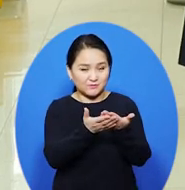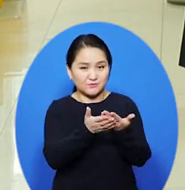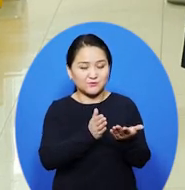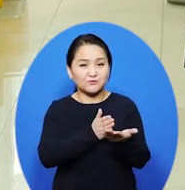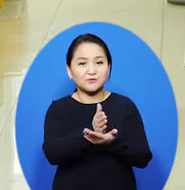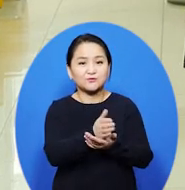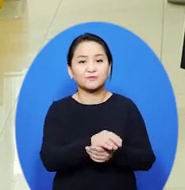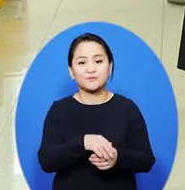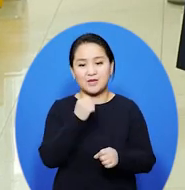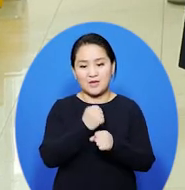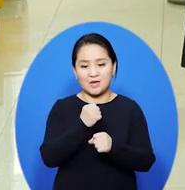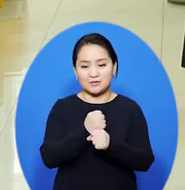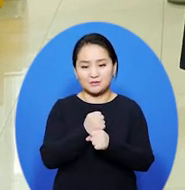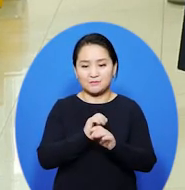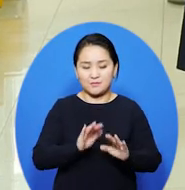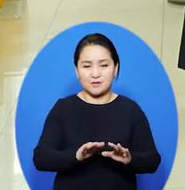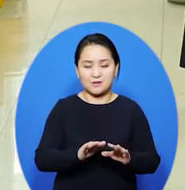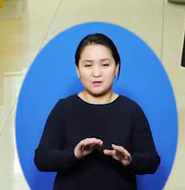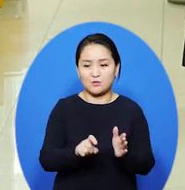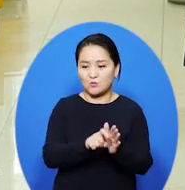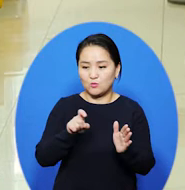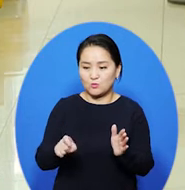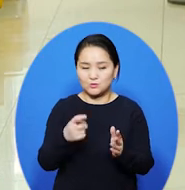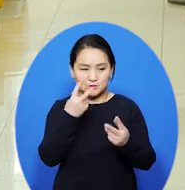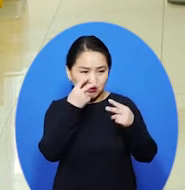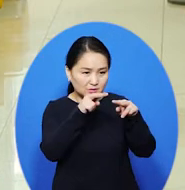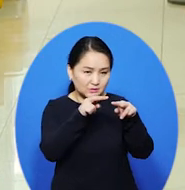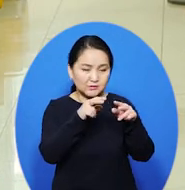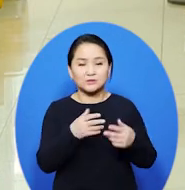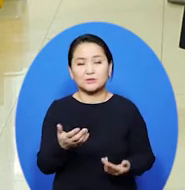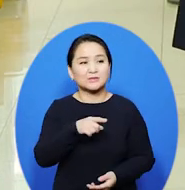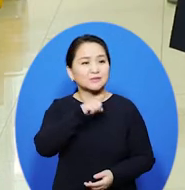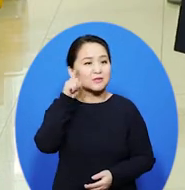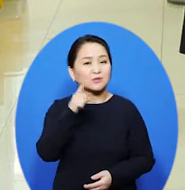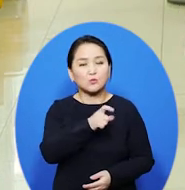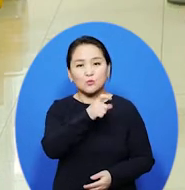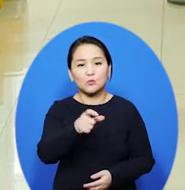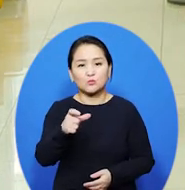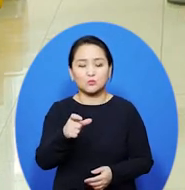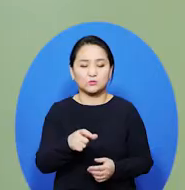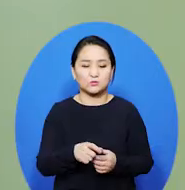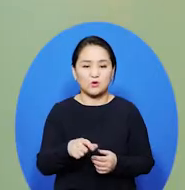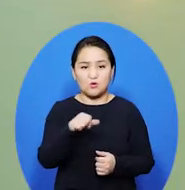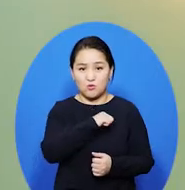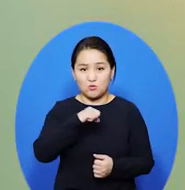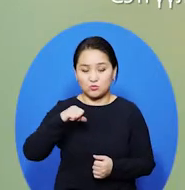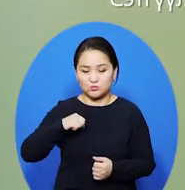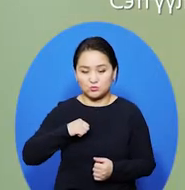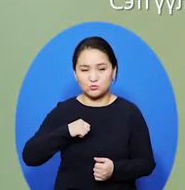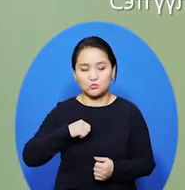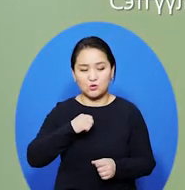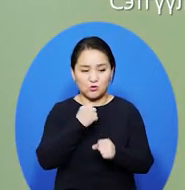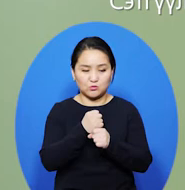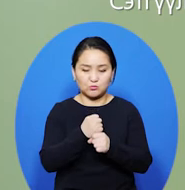чиглэлд ажиллаж авах хугацаанд ажиглалтаасаа бид нарт хуваалцаач. Залуучууд яг өөрсдөө